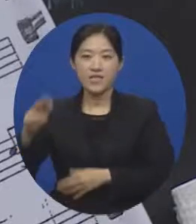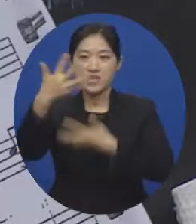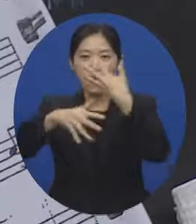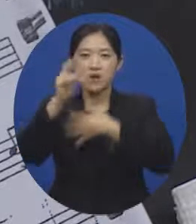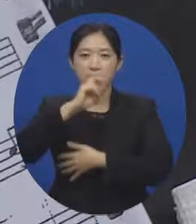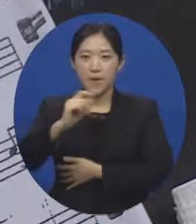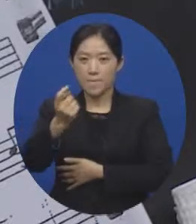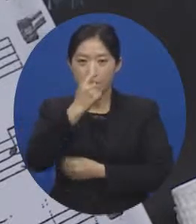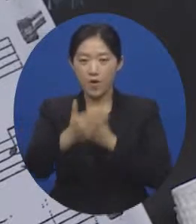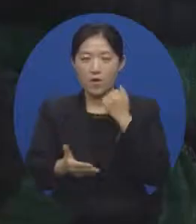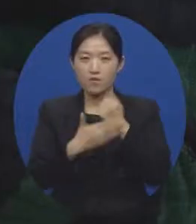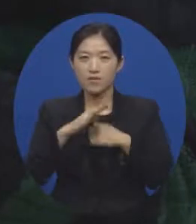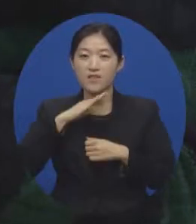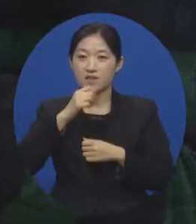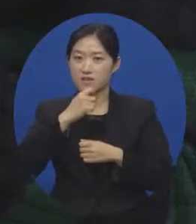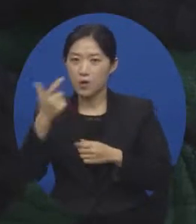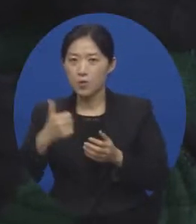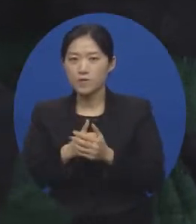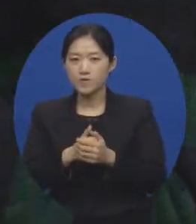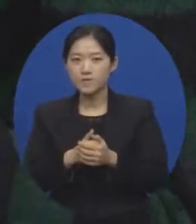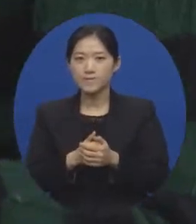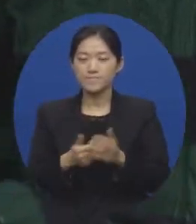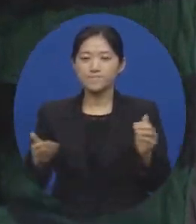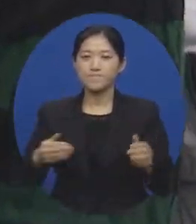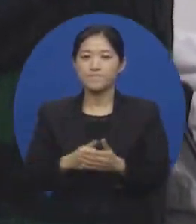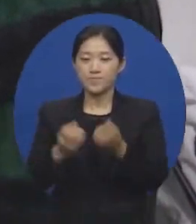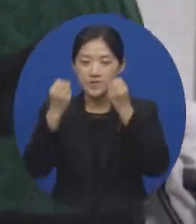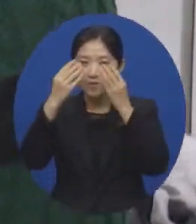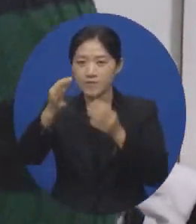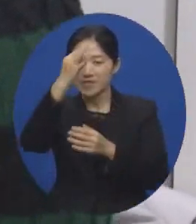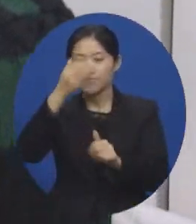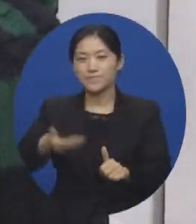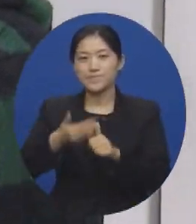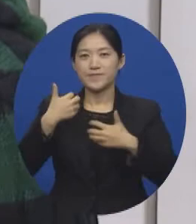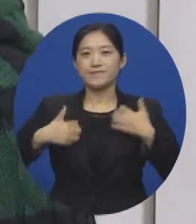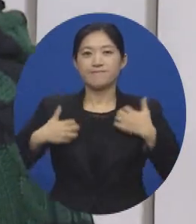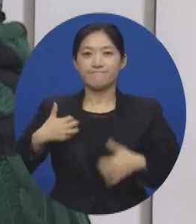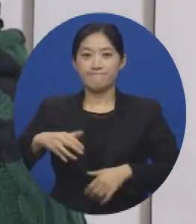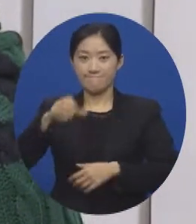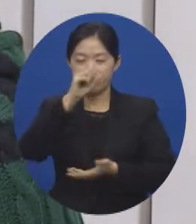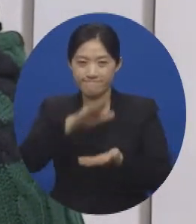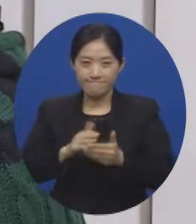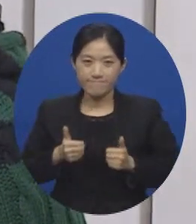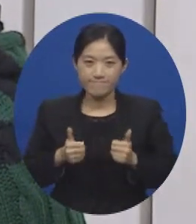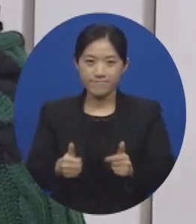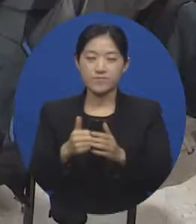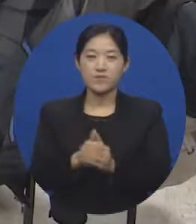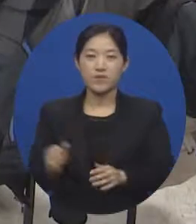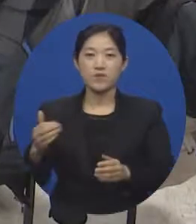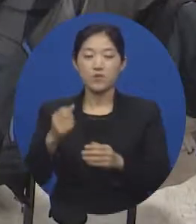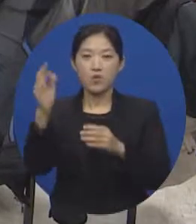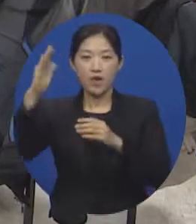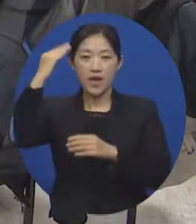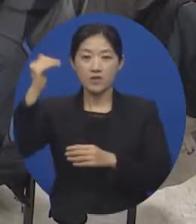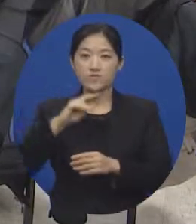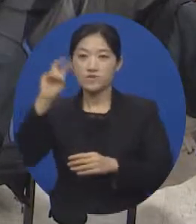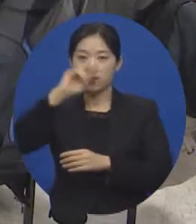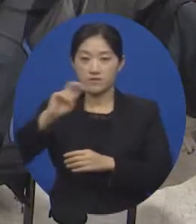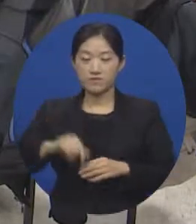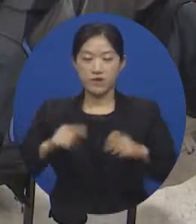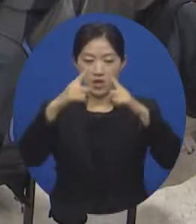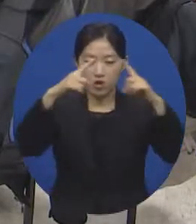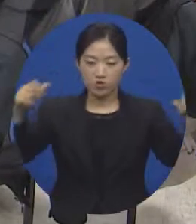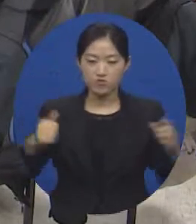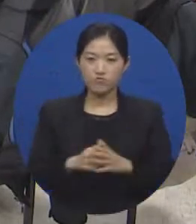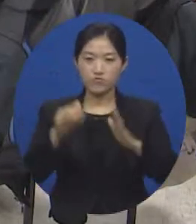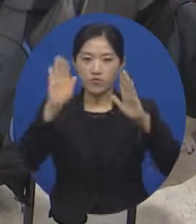중년에 숨겨왔던 끼와 열정으로 매우 뜨거웠습니다. 궁중음악과 정악, 민속음악에